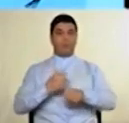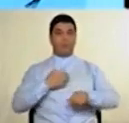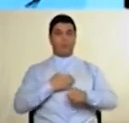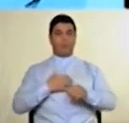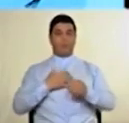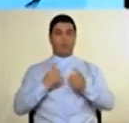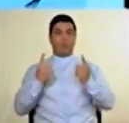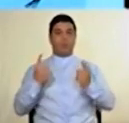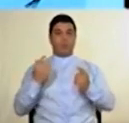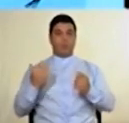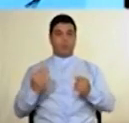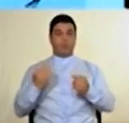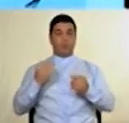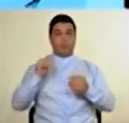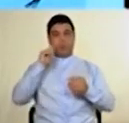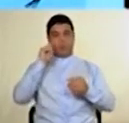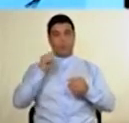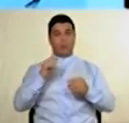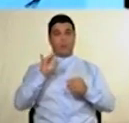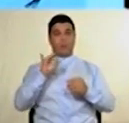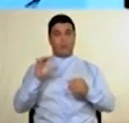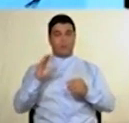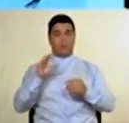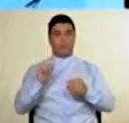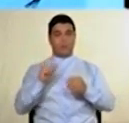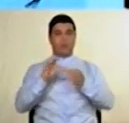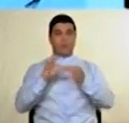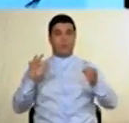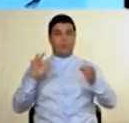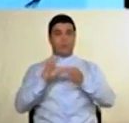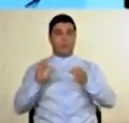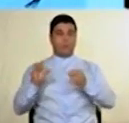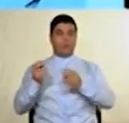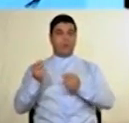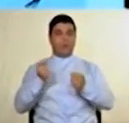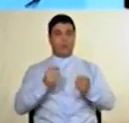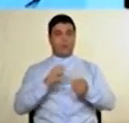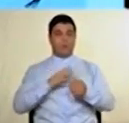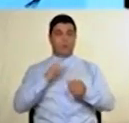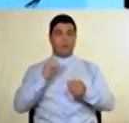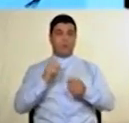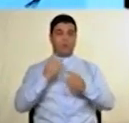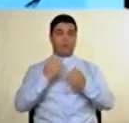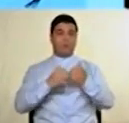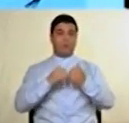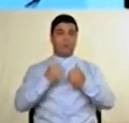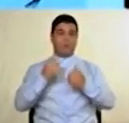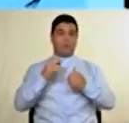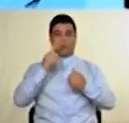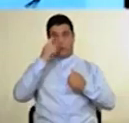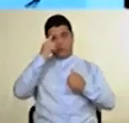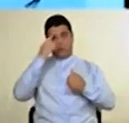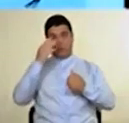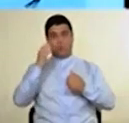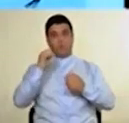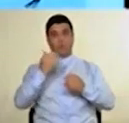yuqori ekan. Xitoydan guruch va ipak matolar keltirilgan ekan O'rta Osiyoga va nafaqat O'rta Osiyo, Hindiston va